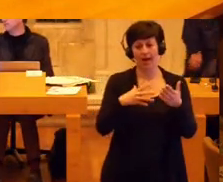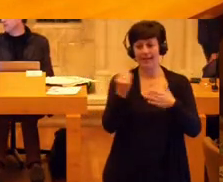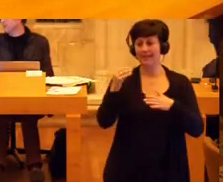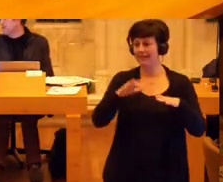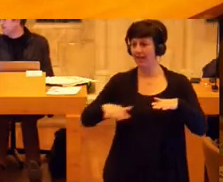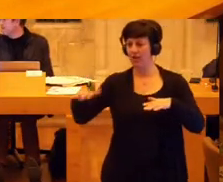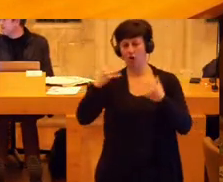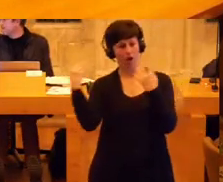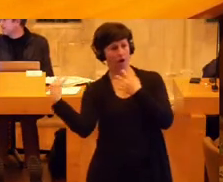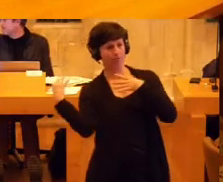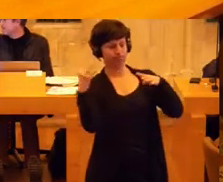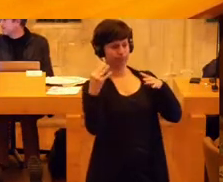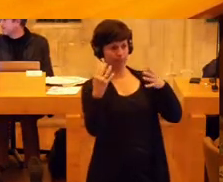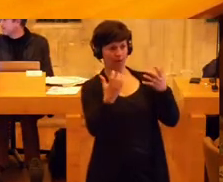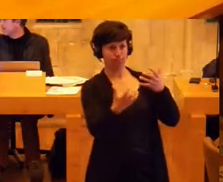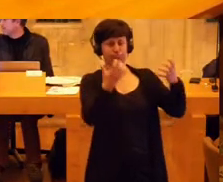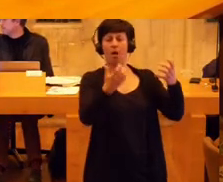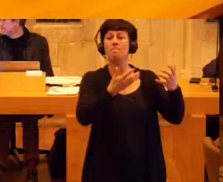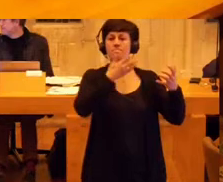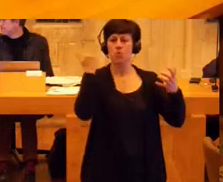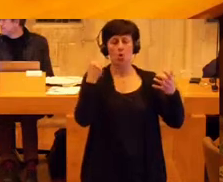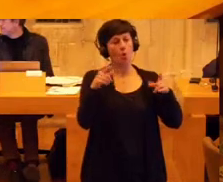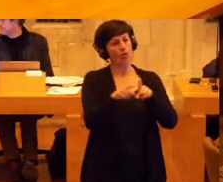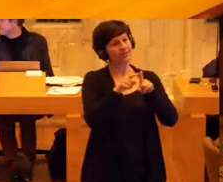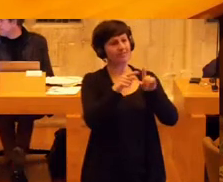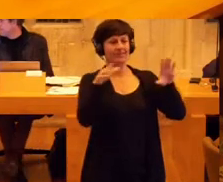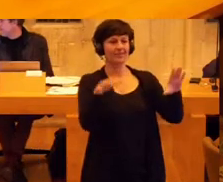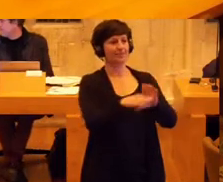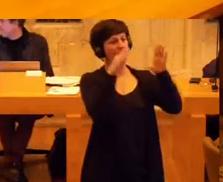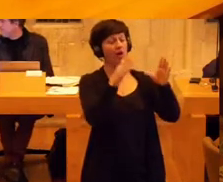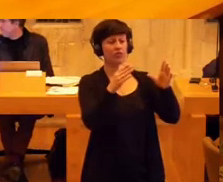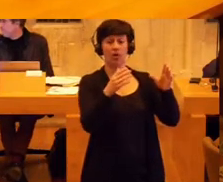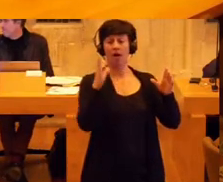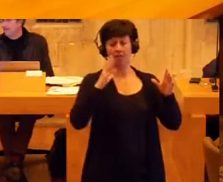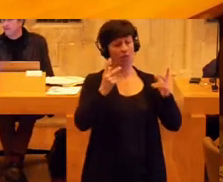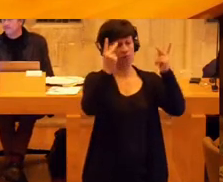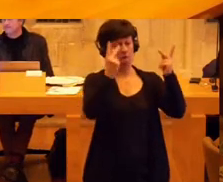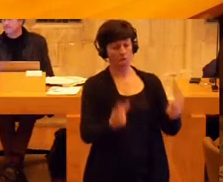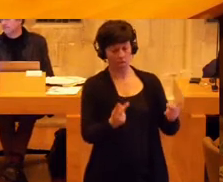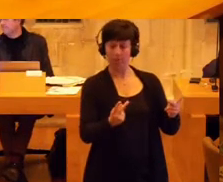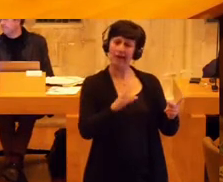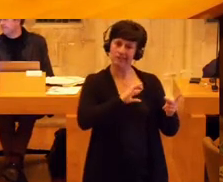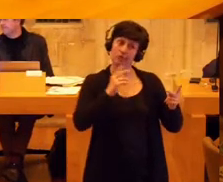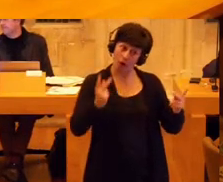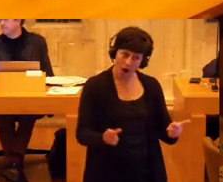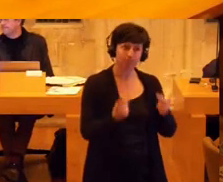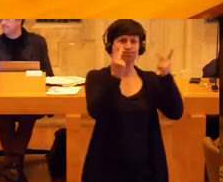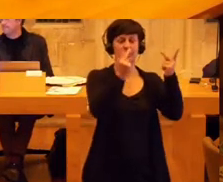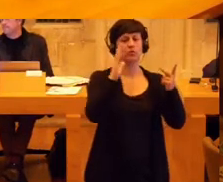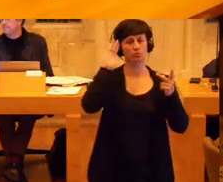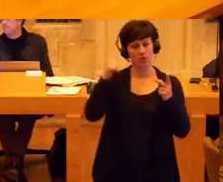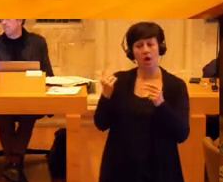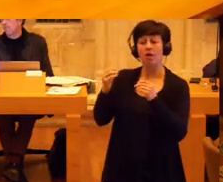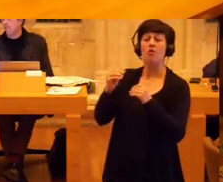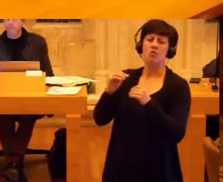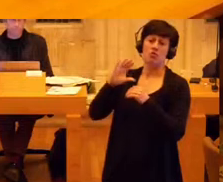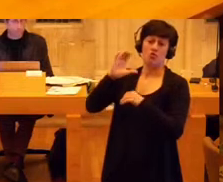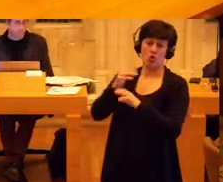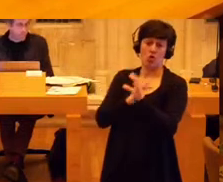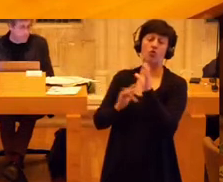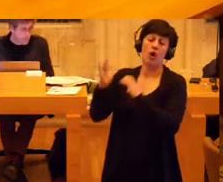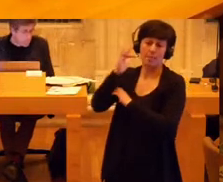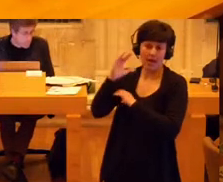et une image peut-être un petit peu moins désuète de l'extérieur de ce que c'était auparavant. Quand la Mer Habitat a investi, ce